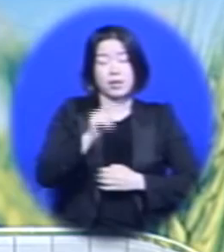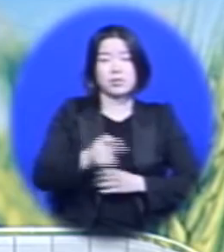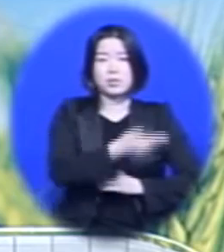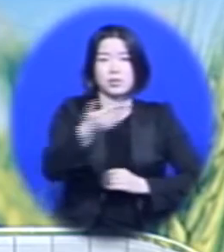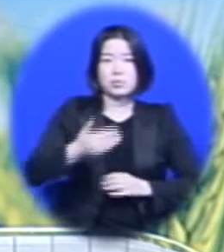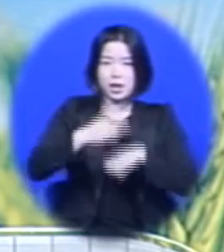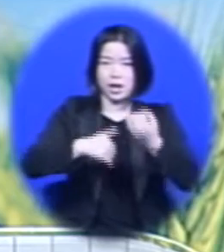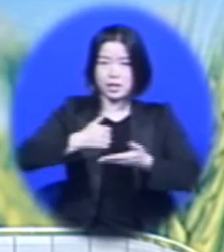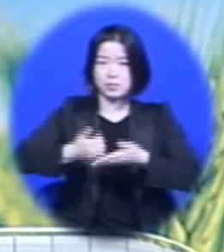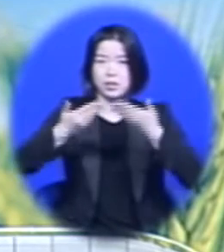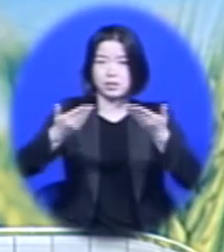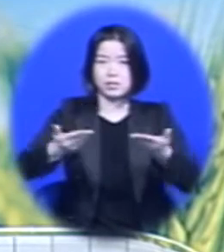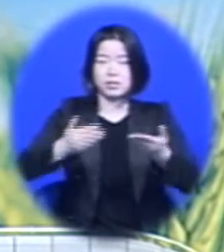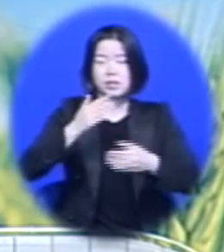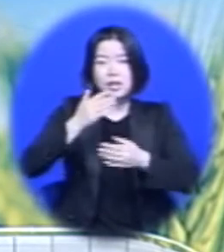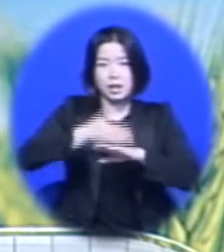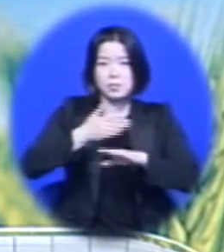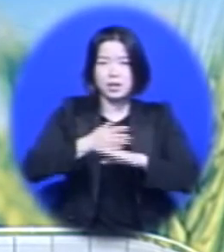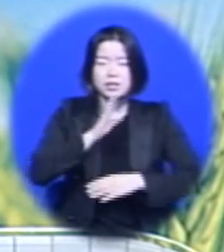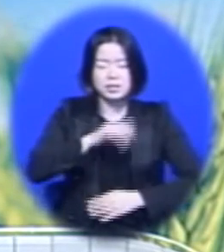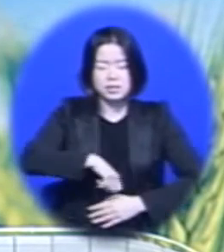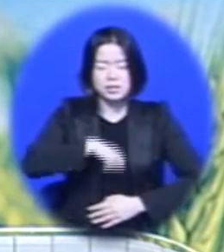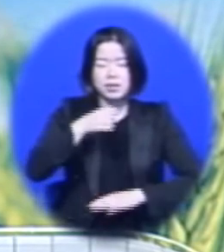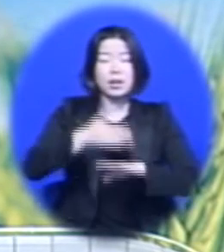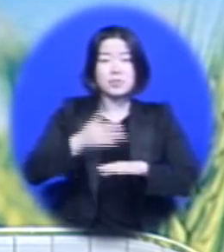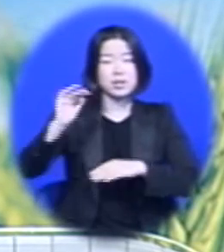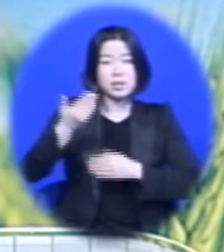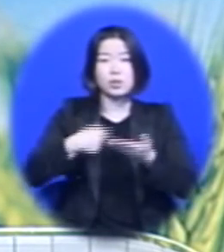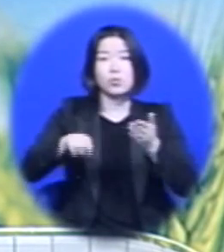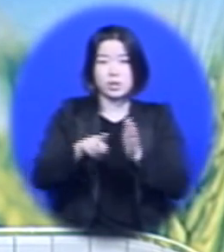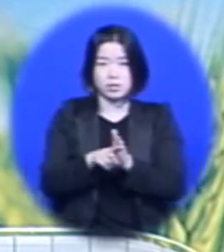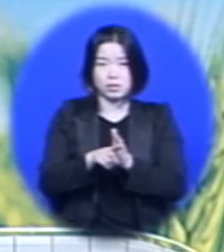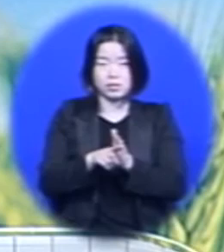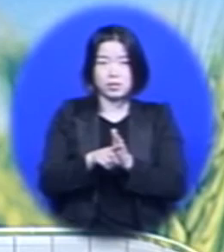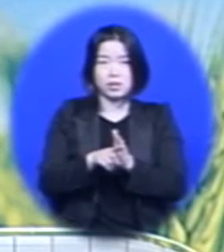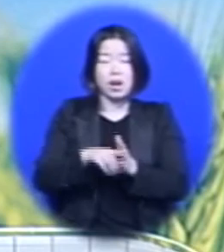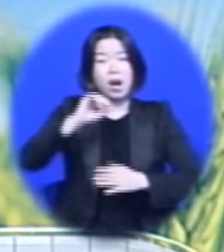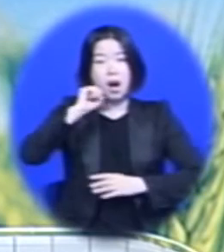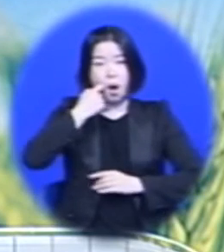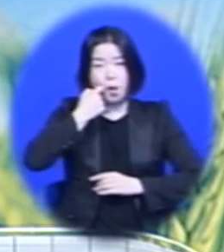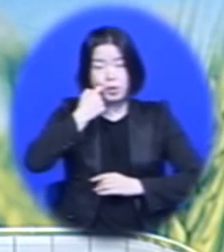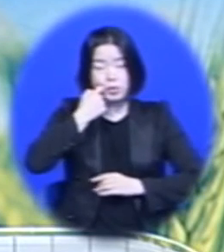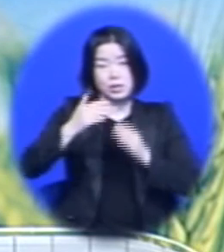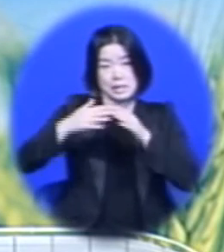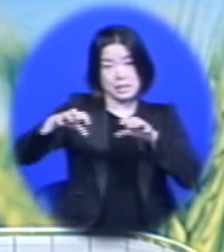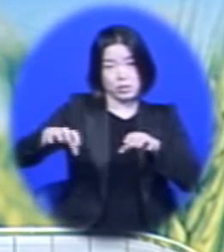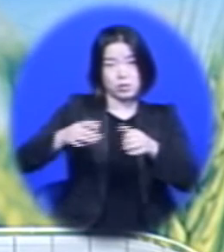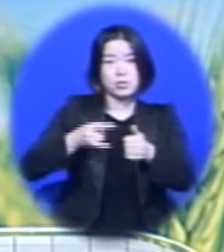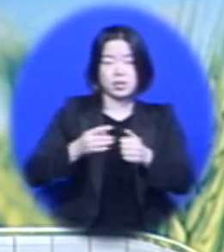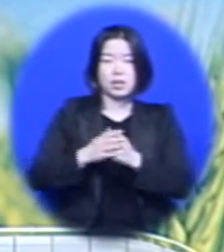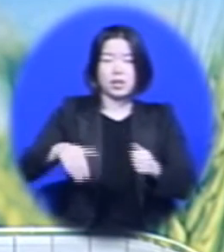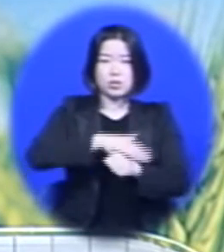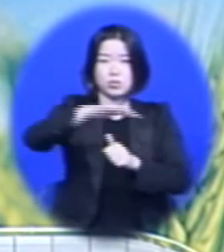여러분들이 하나님께 드리는 감사가 진정한 감사가 되려면 그것은 어려운 이들에게 여러분